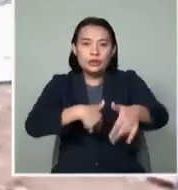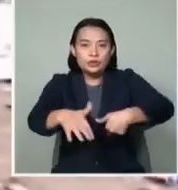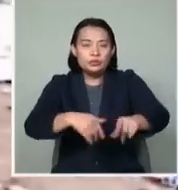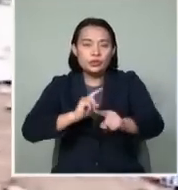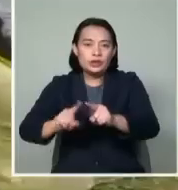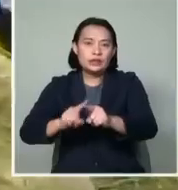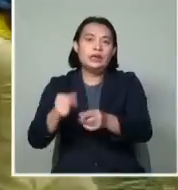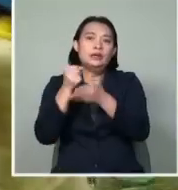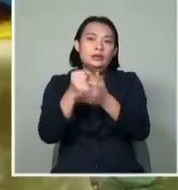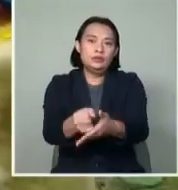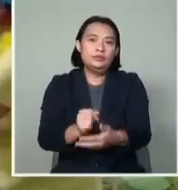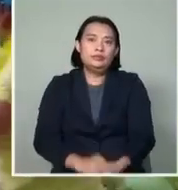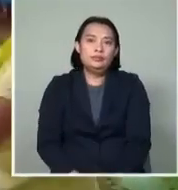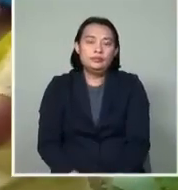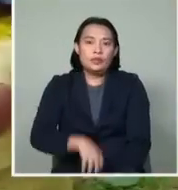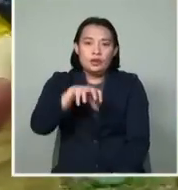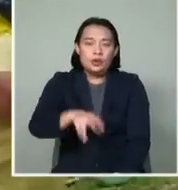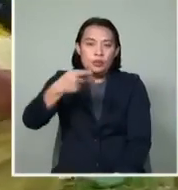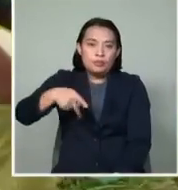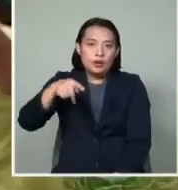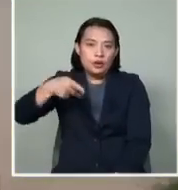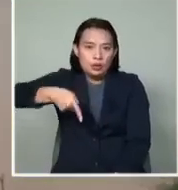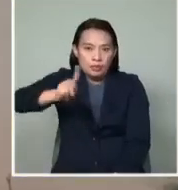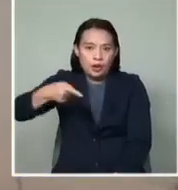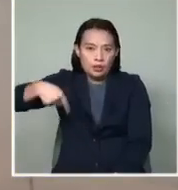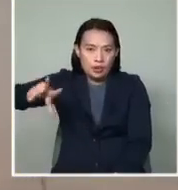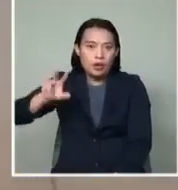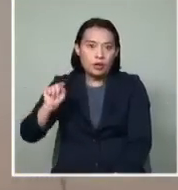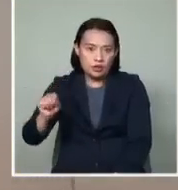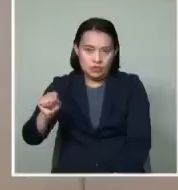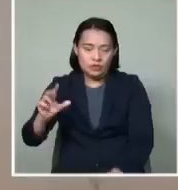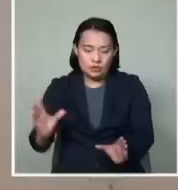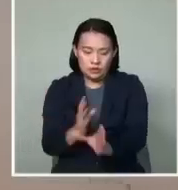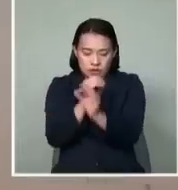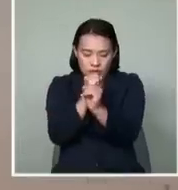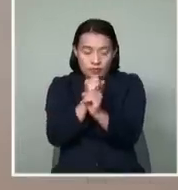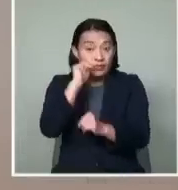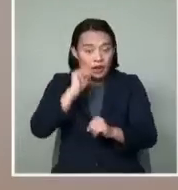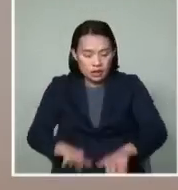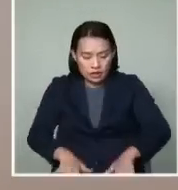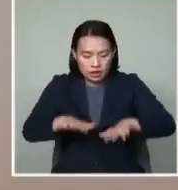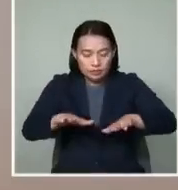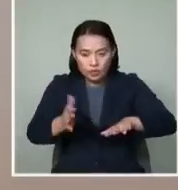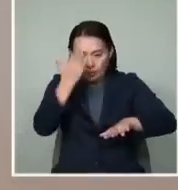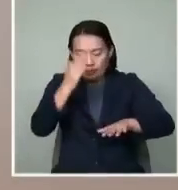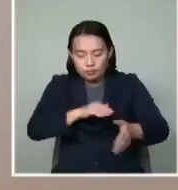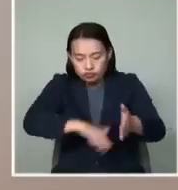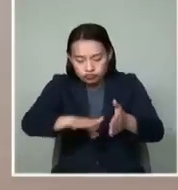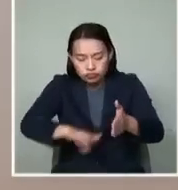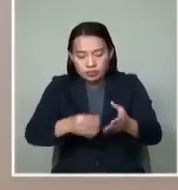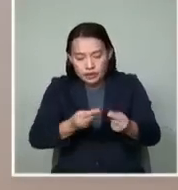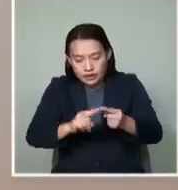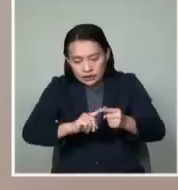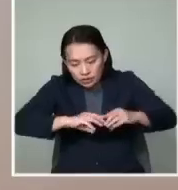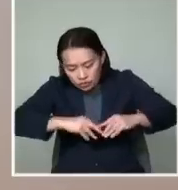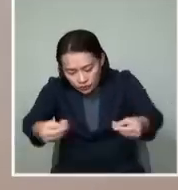หายค่ะขณะที่กรมป้องกันและบรรเทาสาธารณภัยหรือว่าปภ.สรุปสถานการณ์น้ำท่วมฉับพลันน้ำไหลหลากดินสไลด์และว